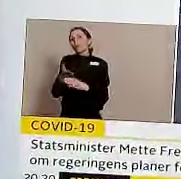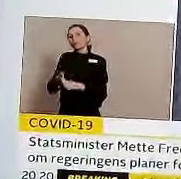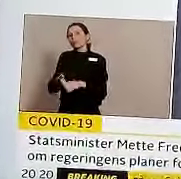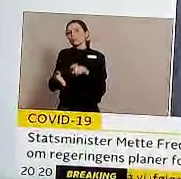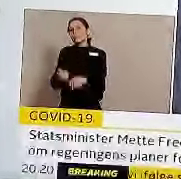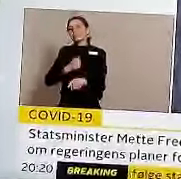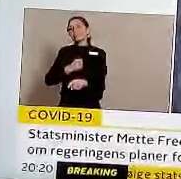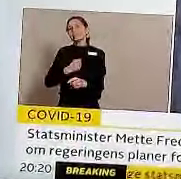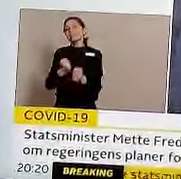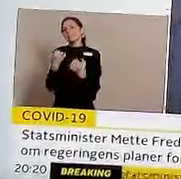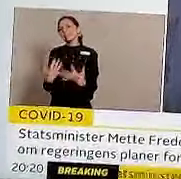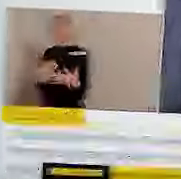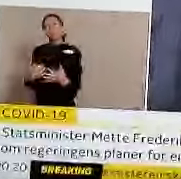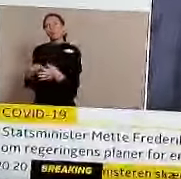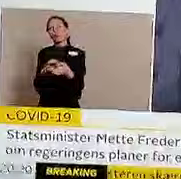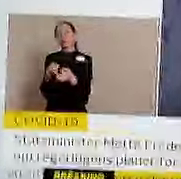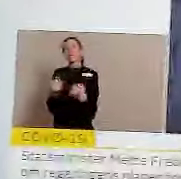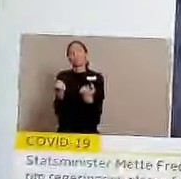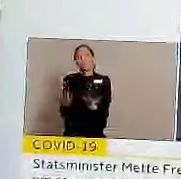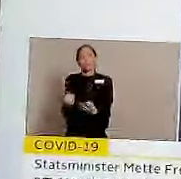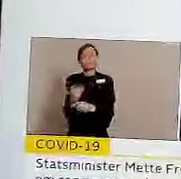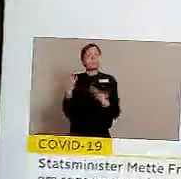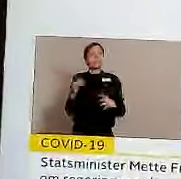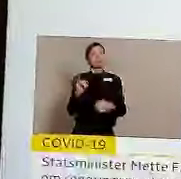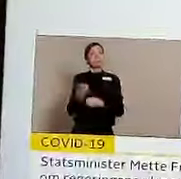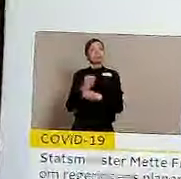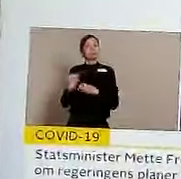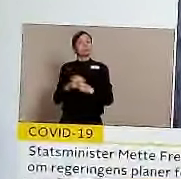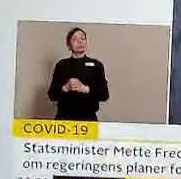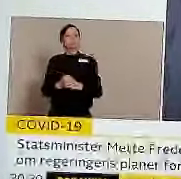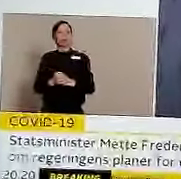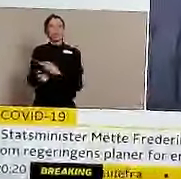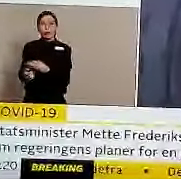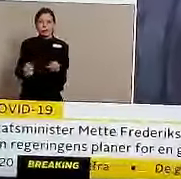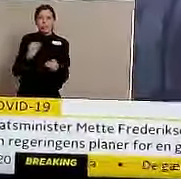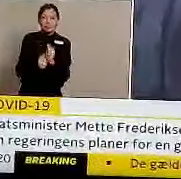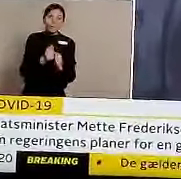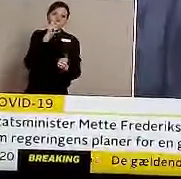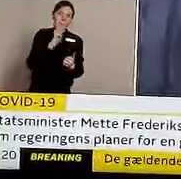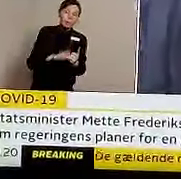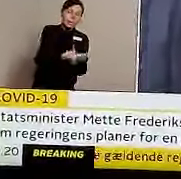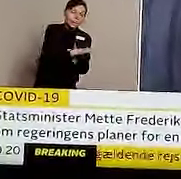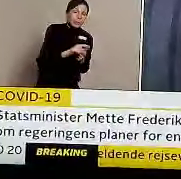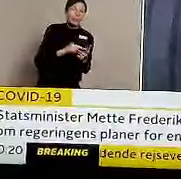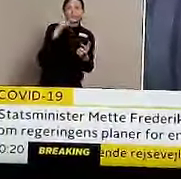حتى ينظرون في المستقبل بعد يعني أعياد